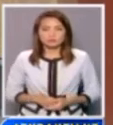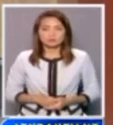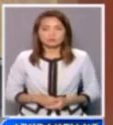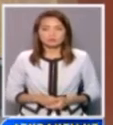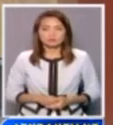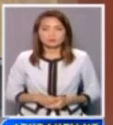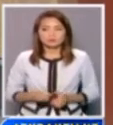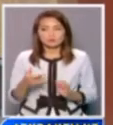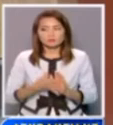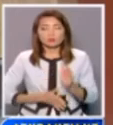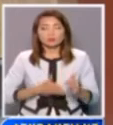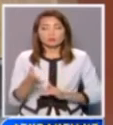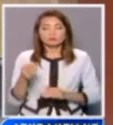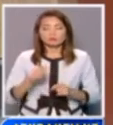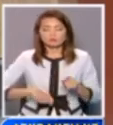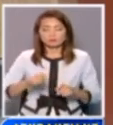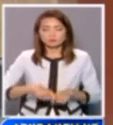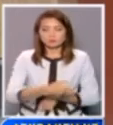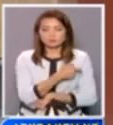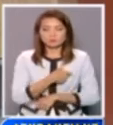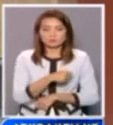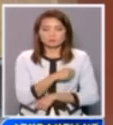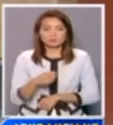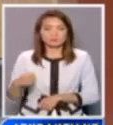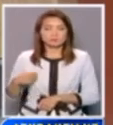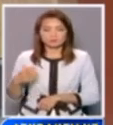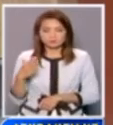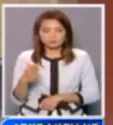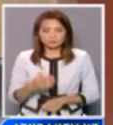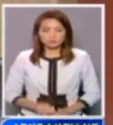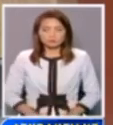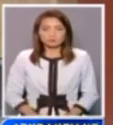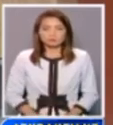жұмсалғаны алдағы уақытта да депутаттық корпустың бақылауында болады.